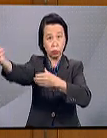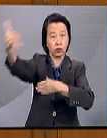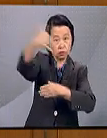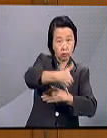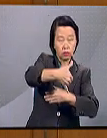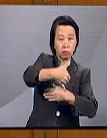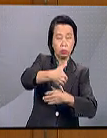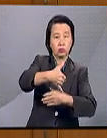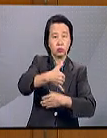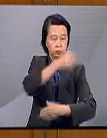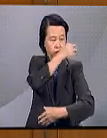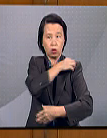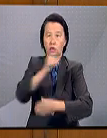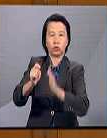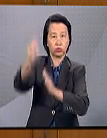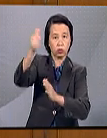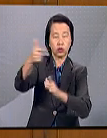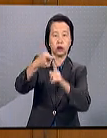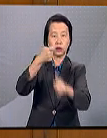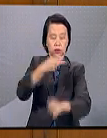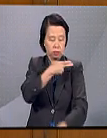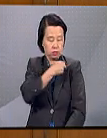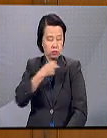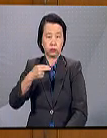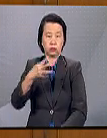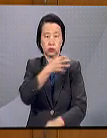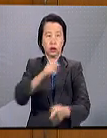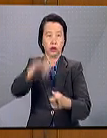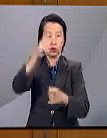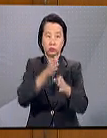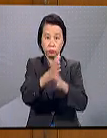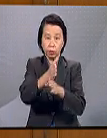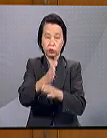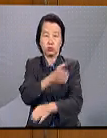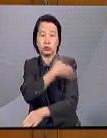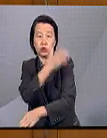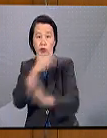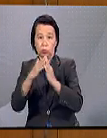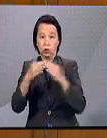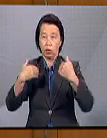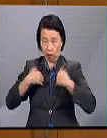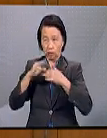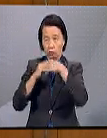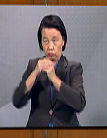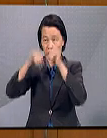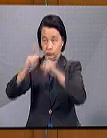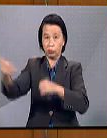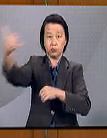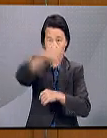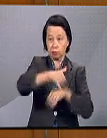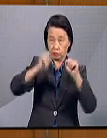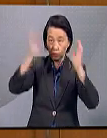yang berpangkat pegawai terutamanya dari Indonesia? Juga untuk sektor pembantu rumah, adakah kelonggaran kebenaran boleh